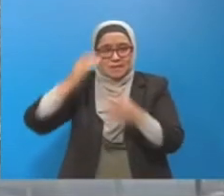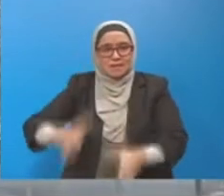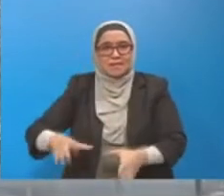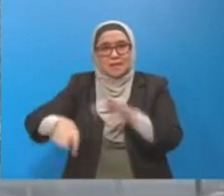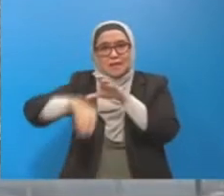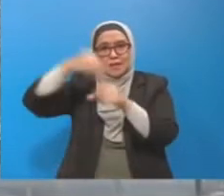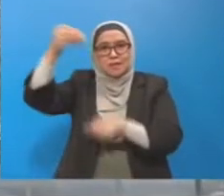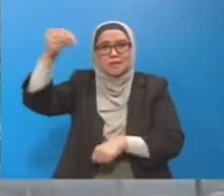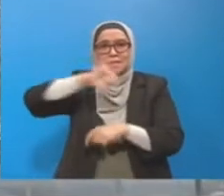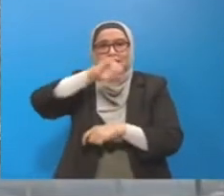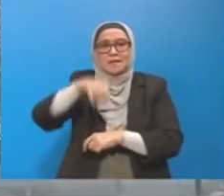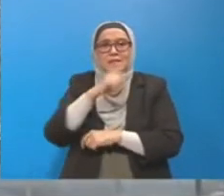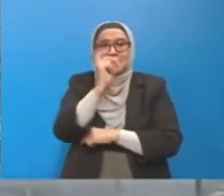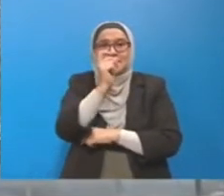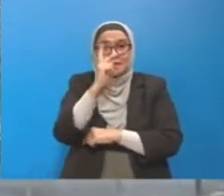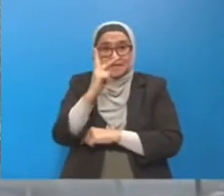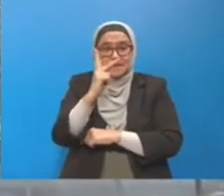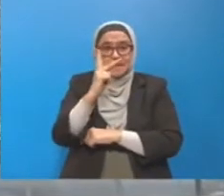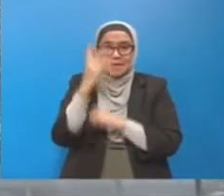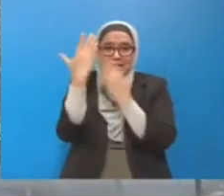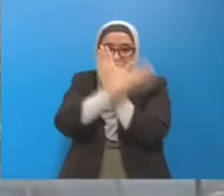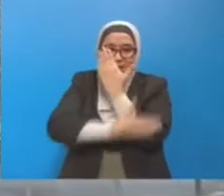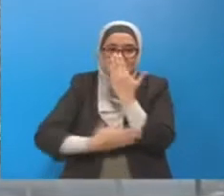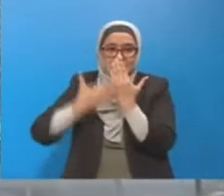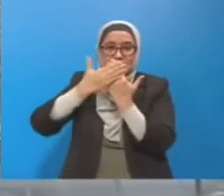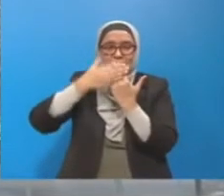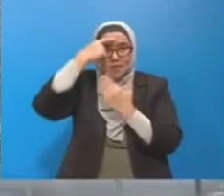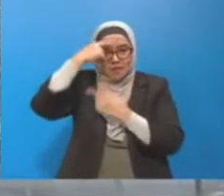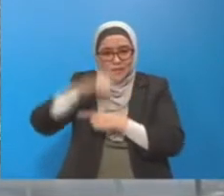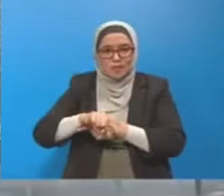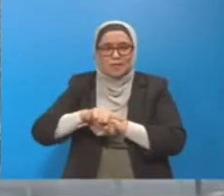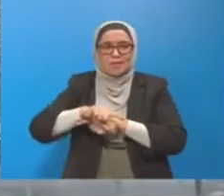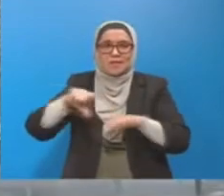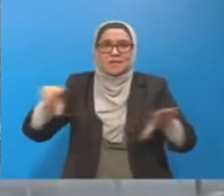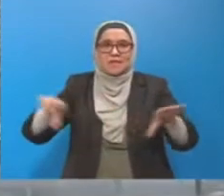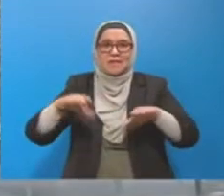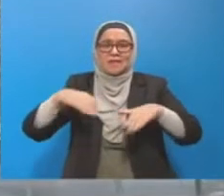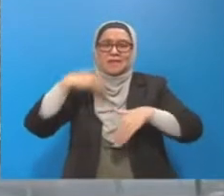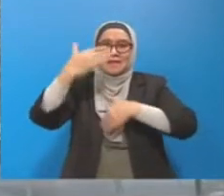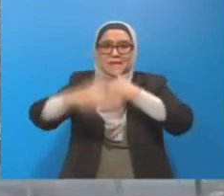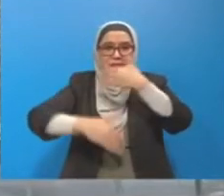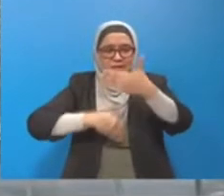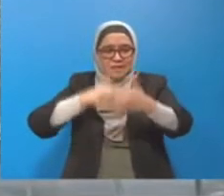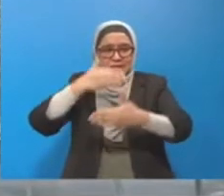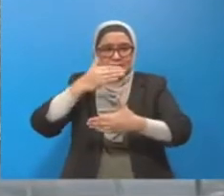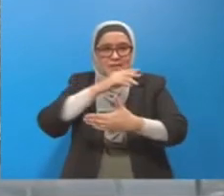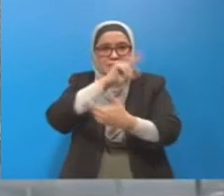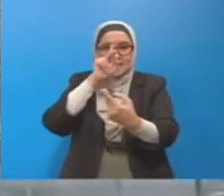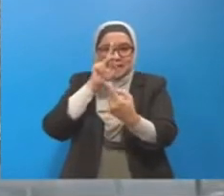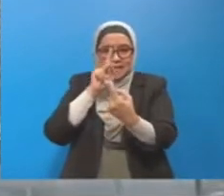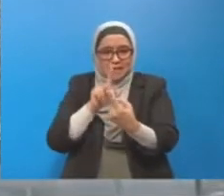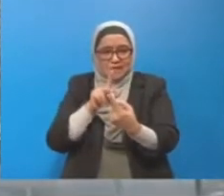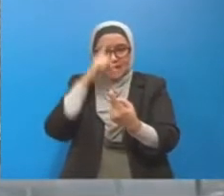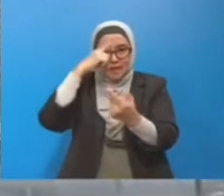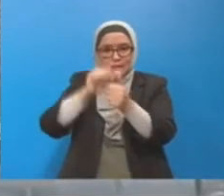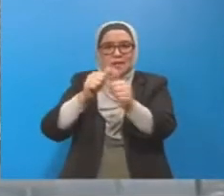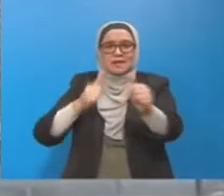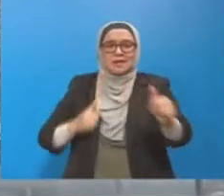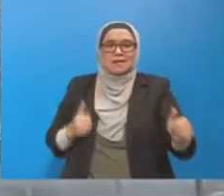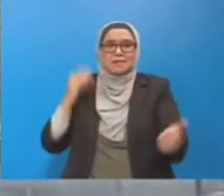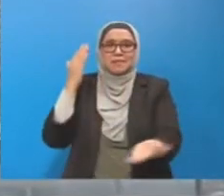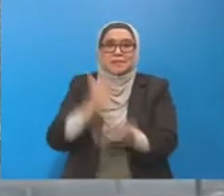tenaga kerja Semenanjung Malaysia rela melaksanakan langkah-langkah sarjana bagi mengelakkan pemberhentian pekerja